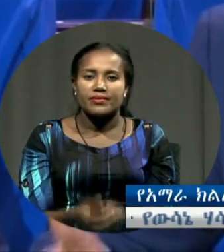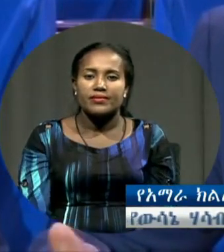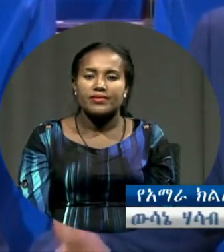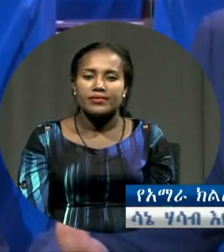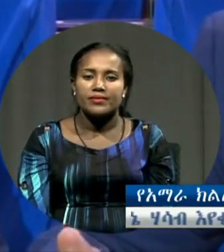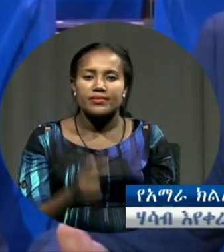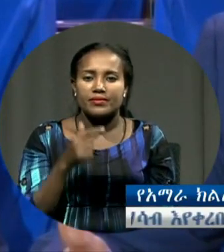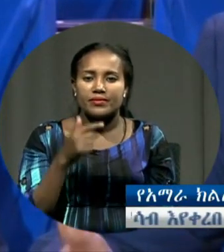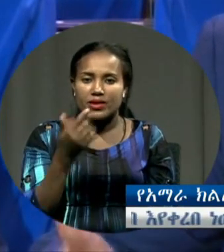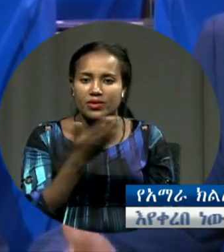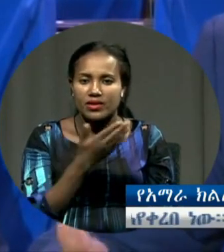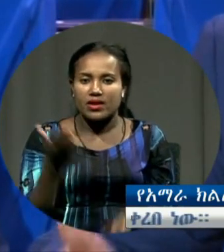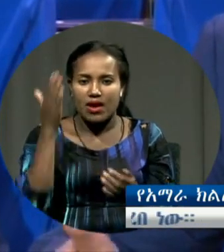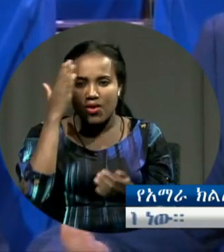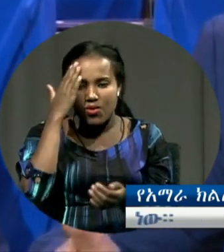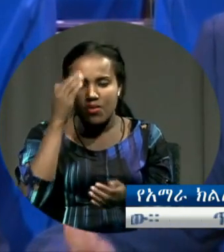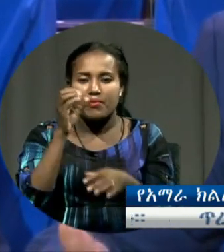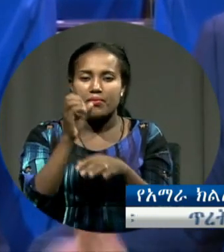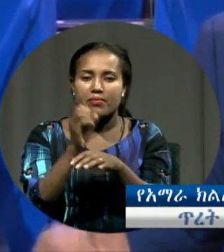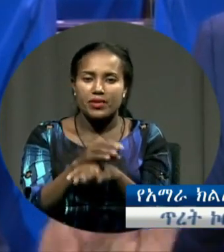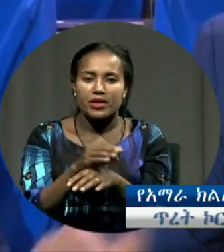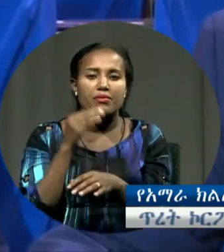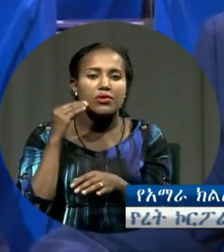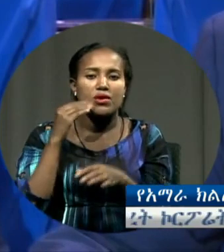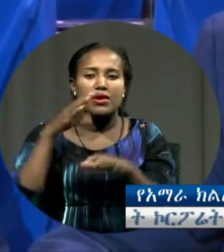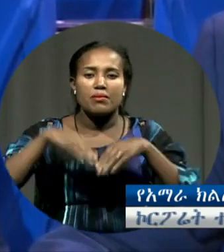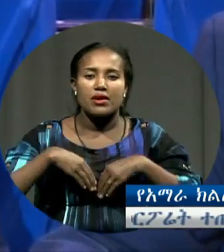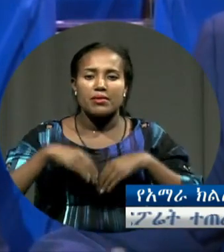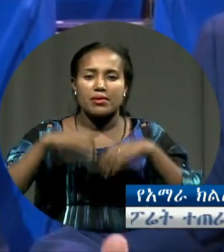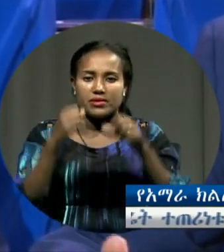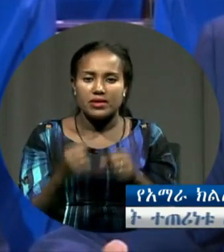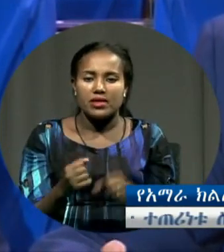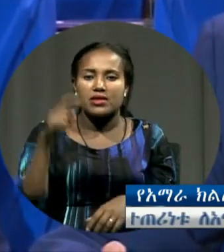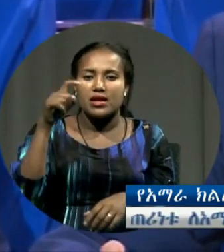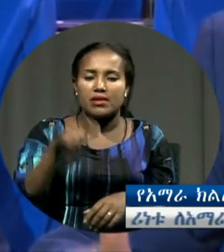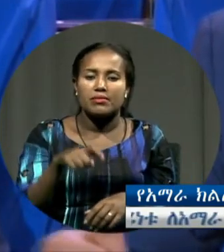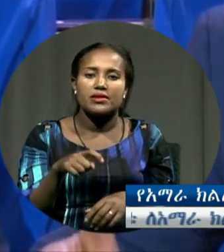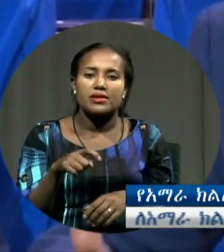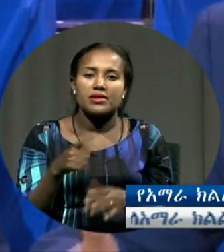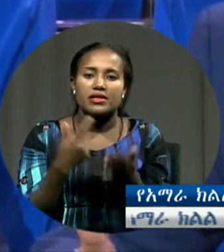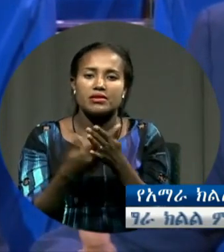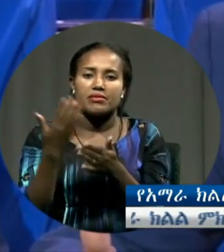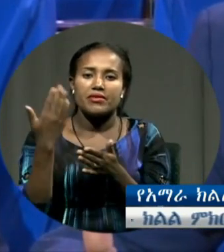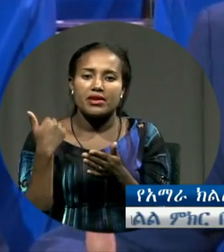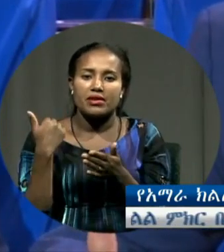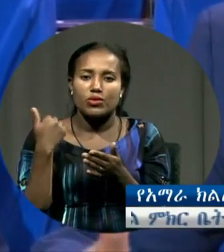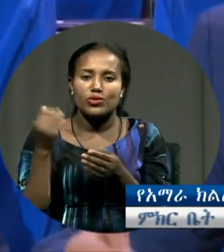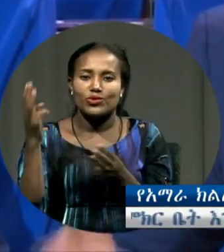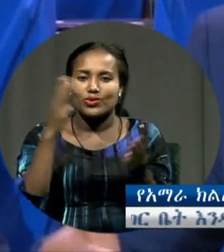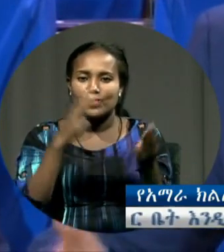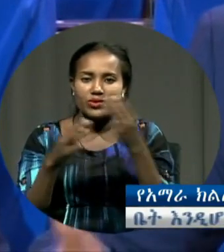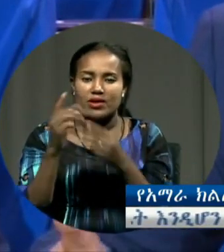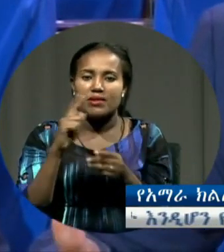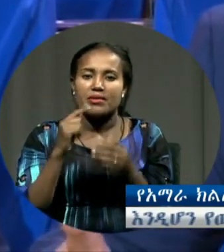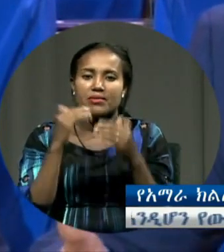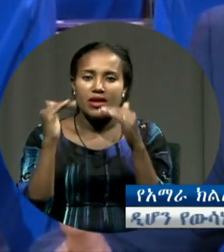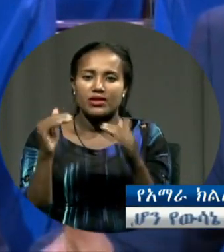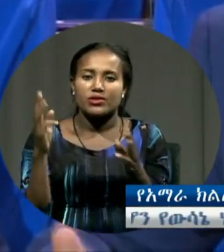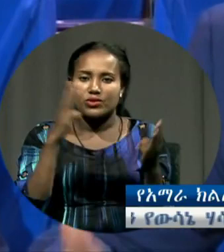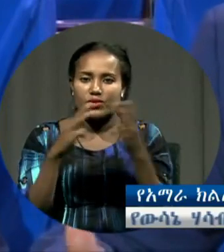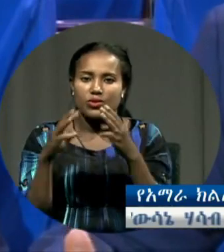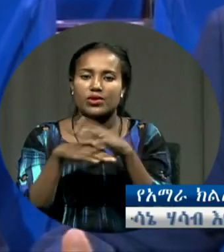የሚለውን ነገር አውቆ ይሄ ምክር ቤትም መቀበል መቻል ስላለበት ከዚህ በፊት ከነበሩ ችግሮች በምን ያህል